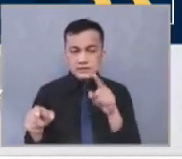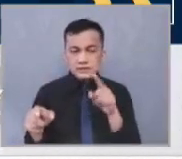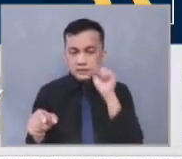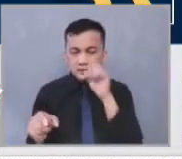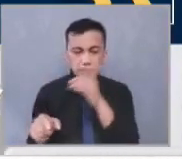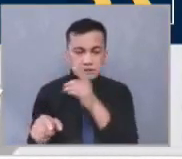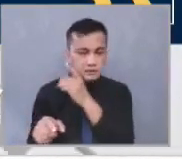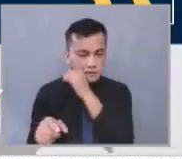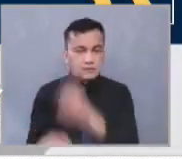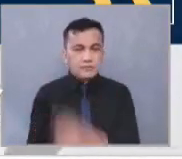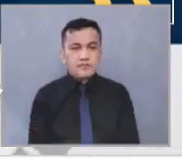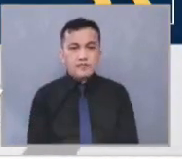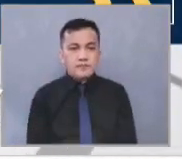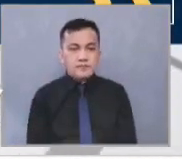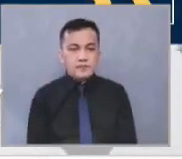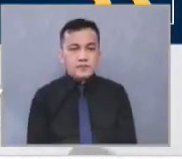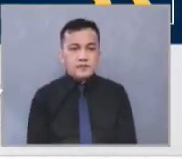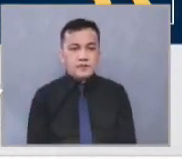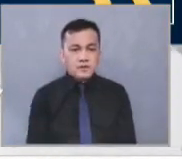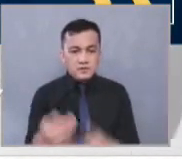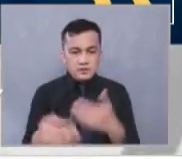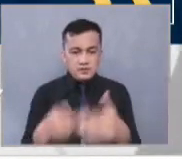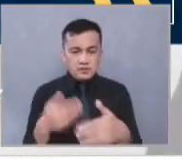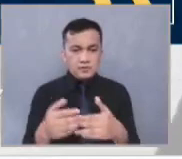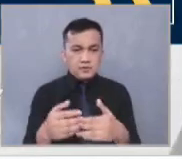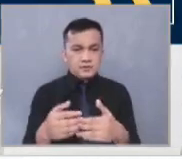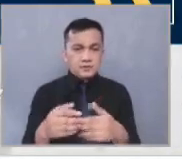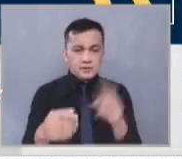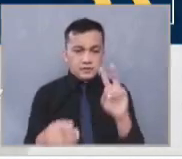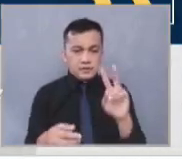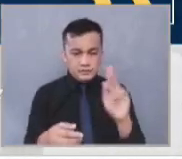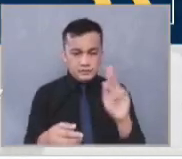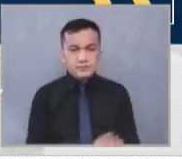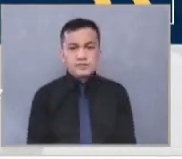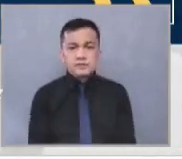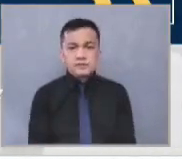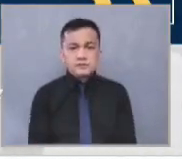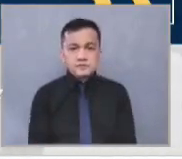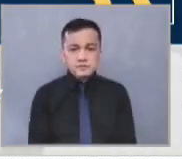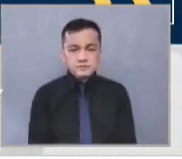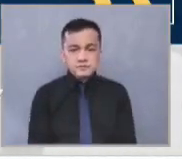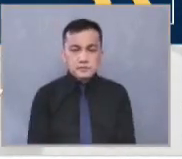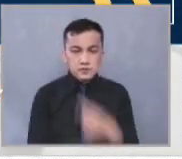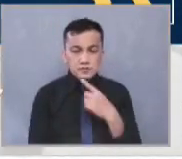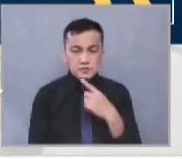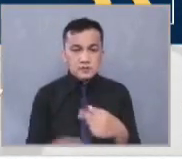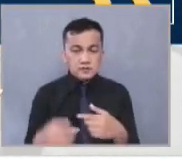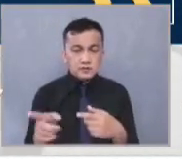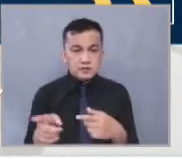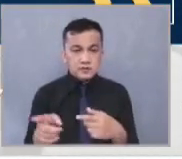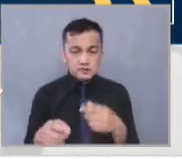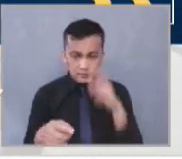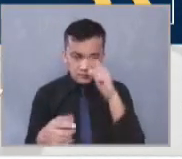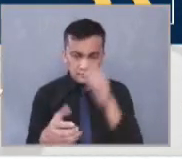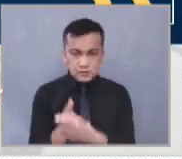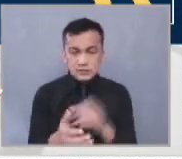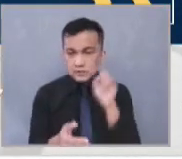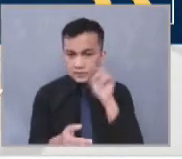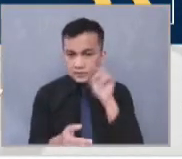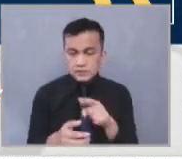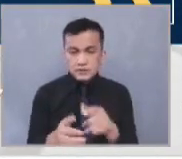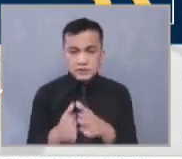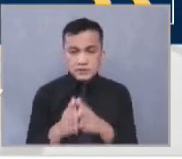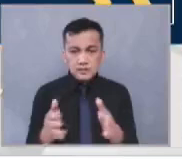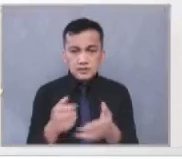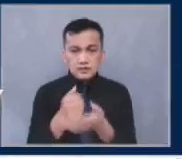Carpio na tumatakbo naman bilang Vice President. Naniniwala siya sa kanyang kapatid na malaki ang may tutulong nito